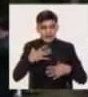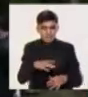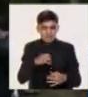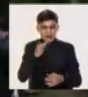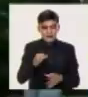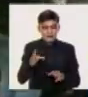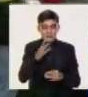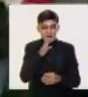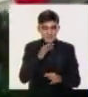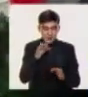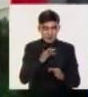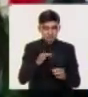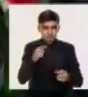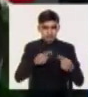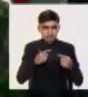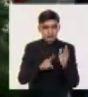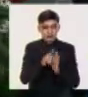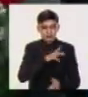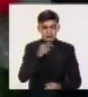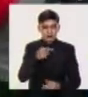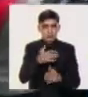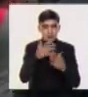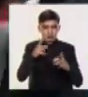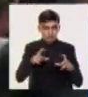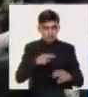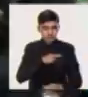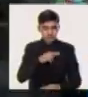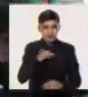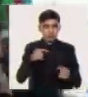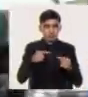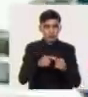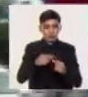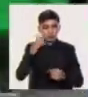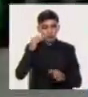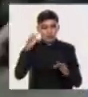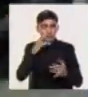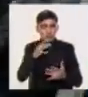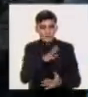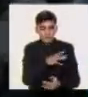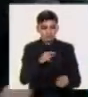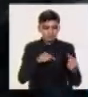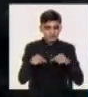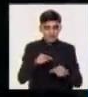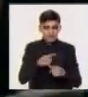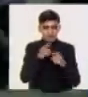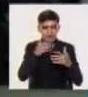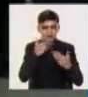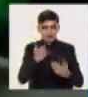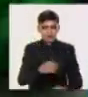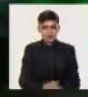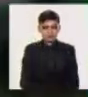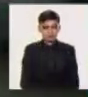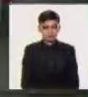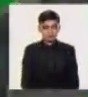Всего же за время обострения конфликта погибли тысячи людей, но точные цифры ни одна из сторон не называла. Ирина